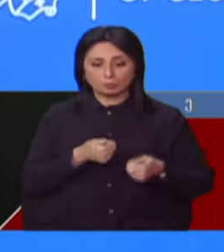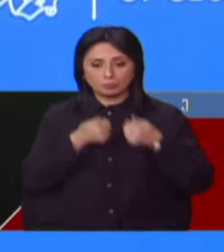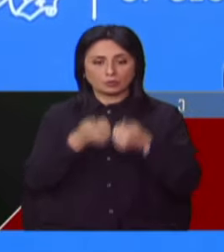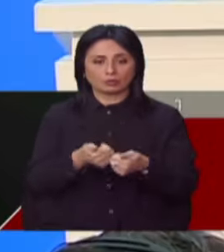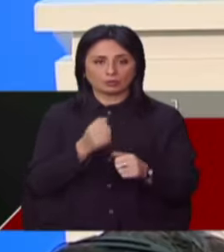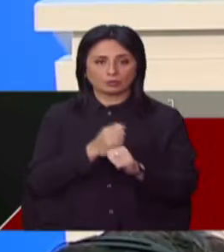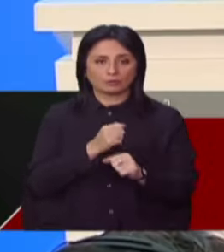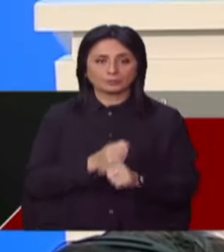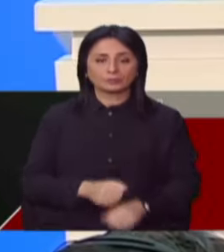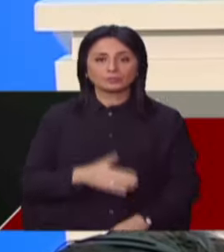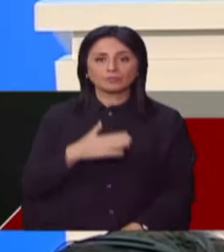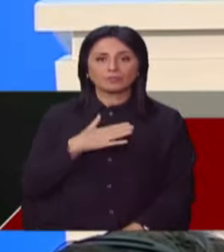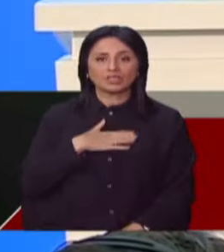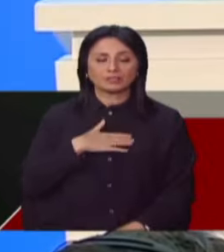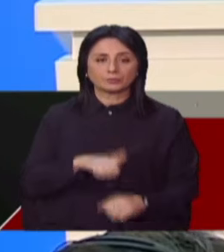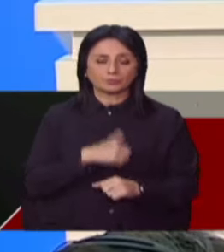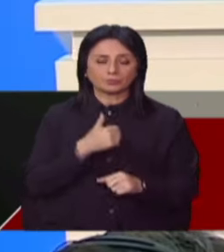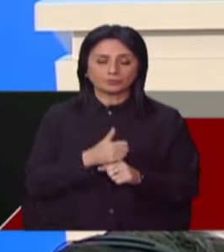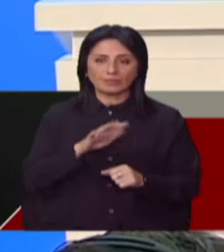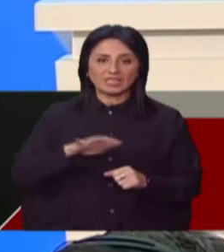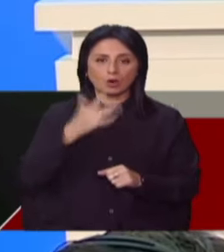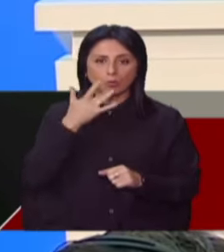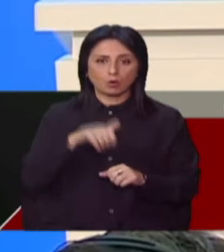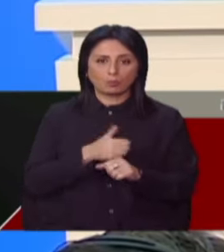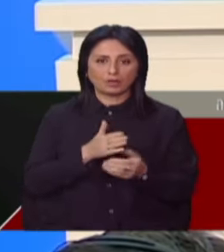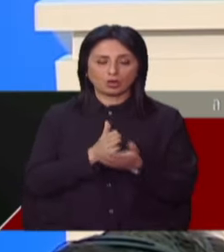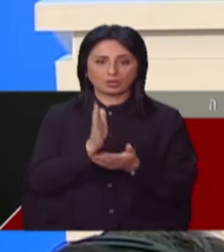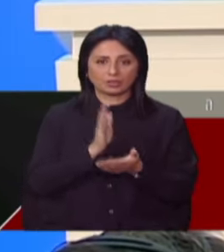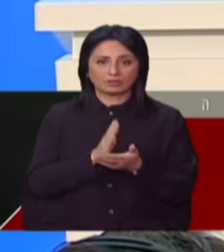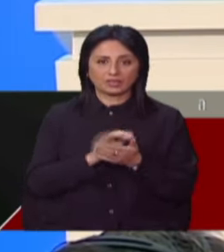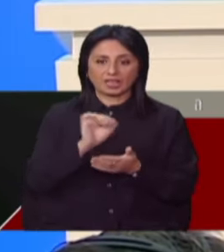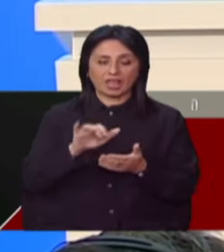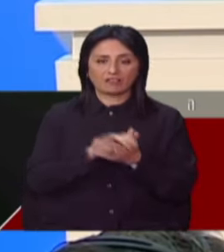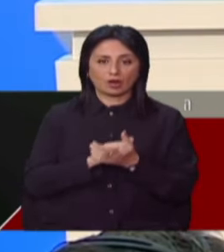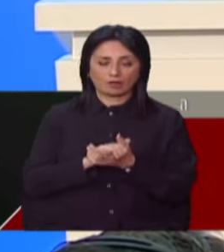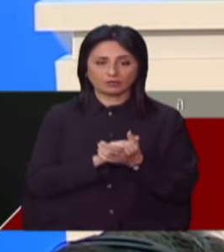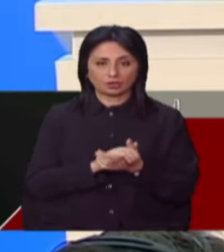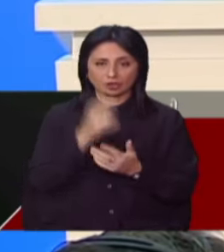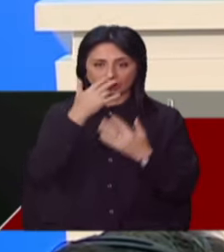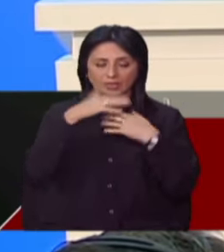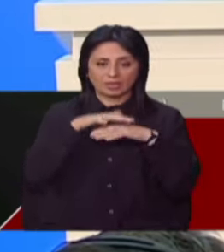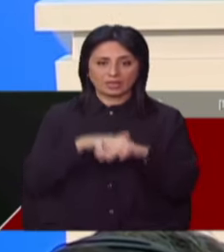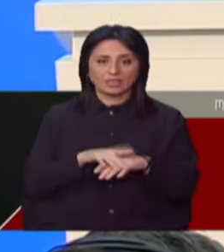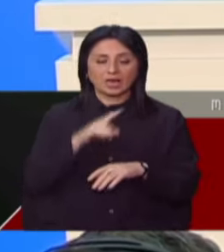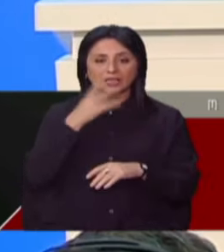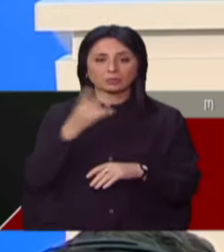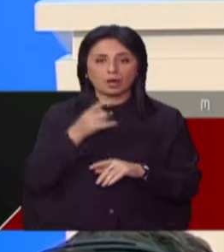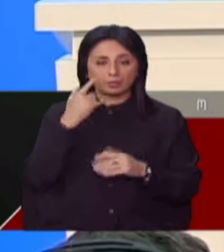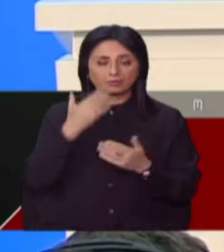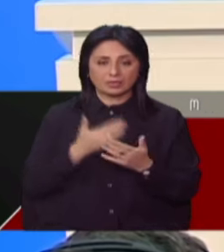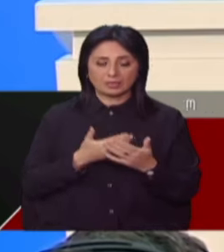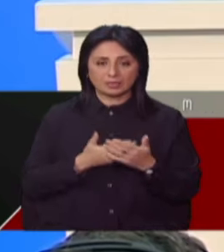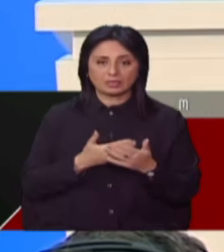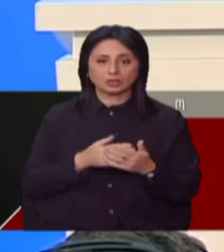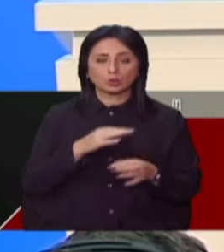დახმარება აღმოგიჩინოთ. Ჩვენი უმთავრესი საგარეო პოლიტიკური პრიორიტეტი არის ევროკავშირში ინტეგრაცია და რა თქმა უნდა ამ